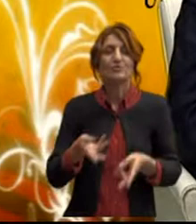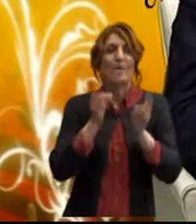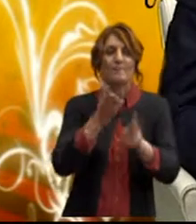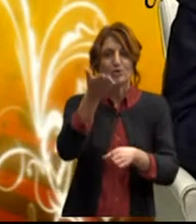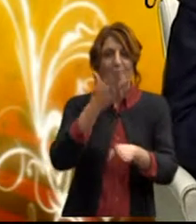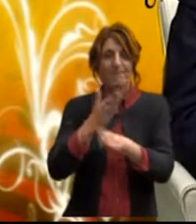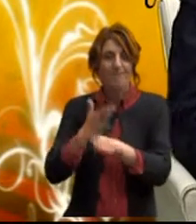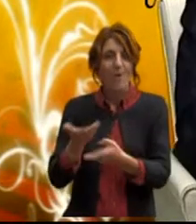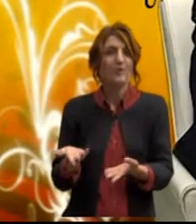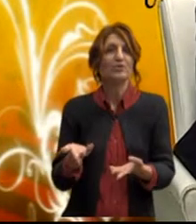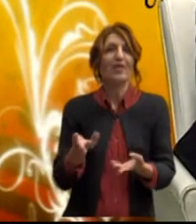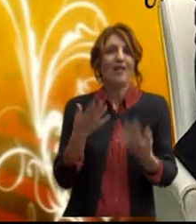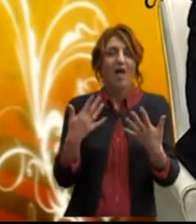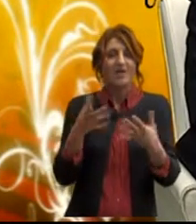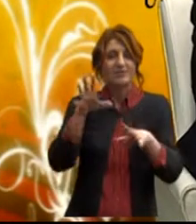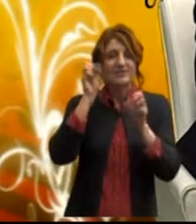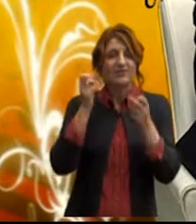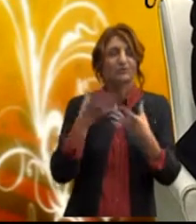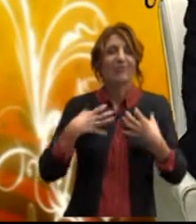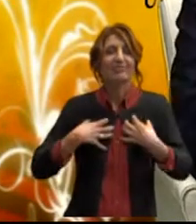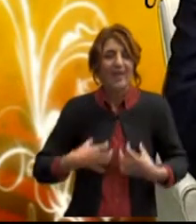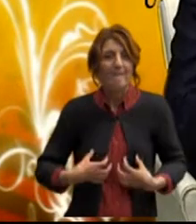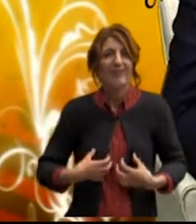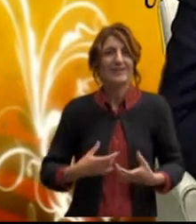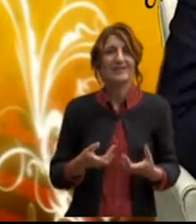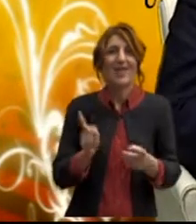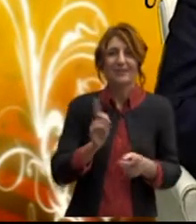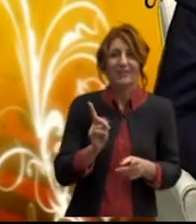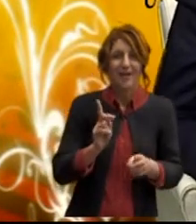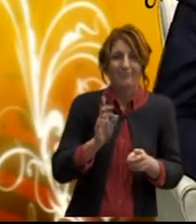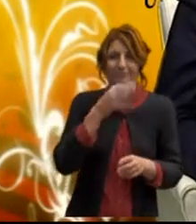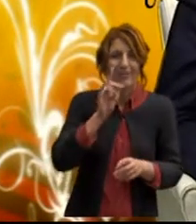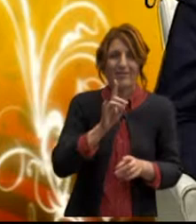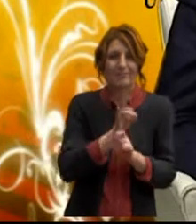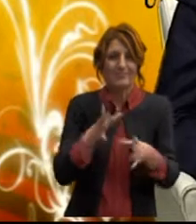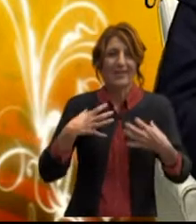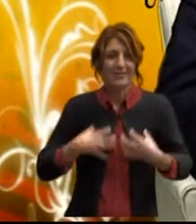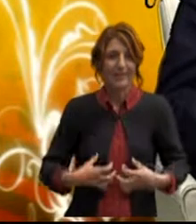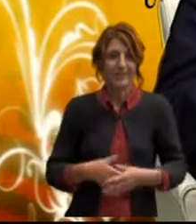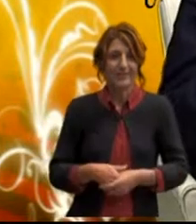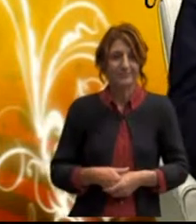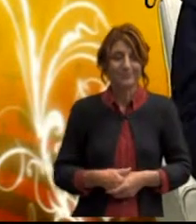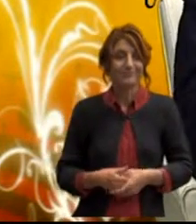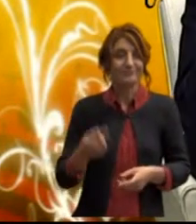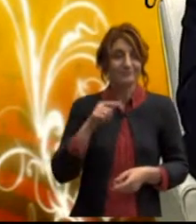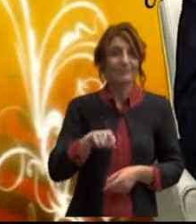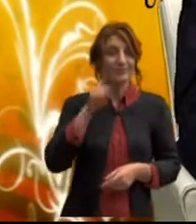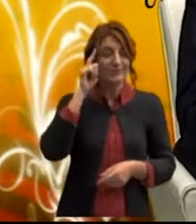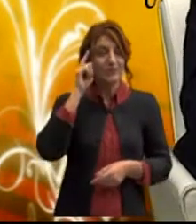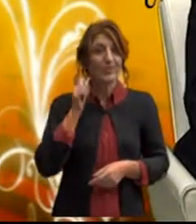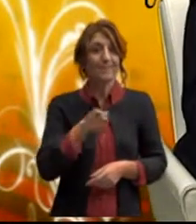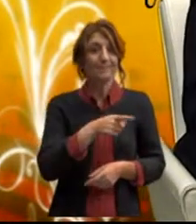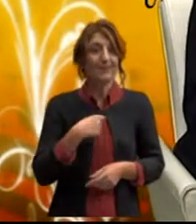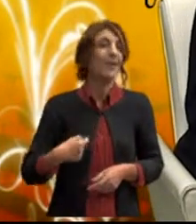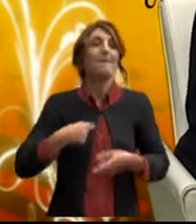pomoći da se lakše nose sa depresijom, bilo da je ublaže, izbjegnu ili da je lakše prebrode kad su u njoj. Evo dakle, mi smo ti,